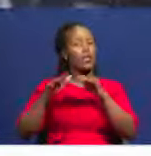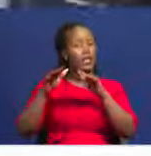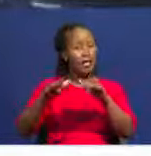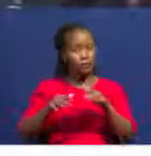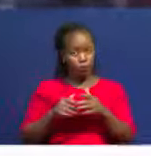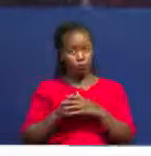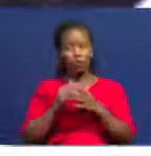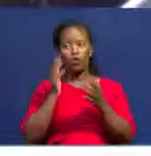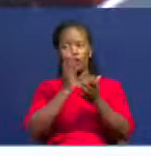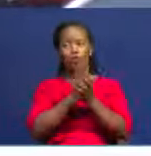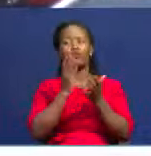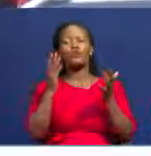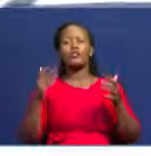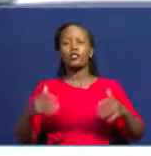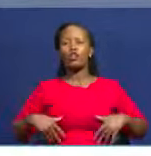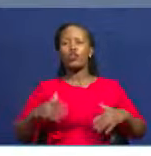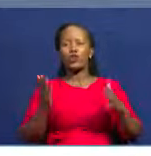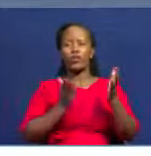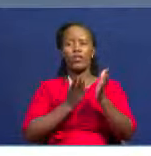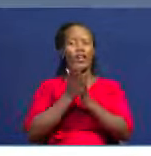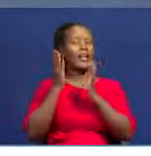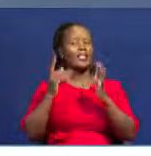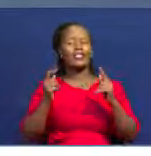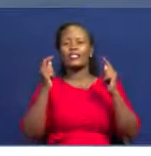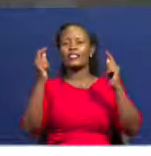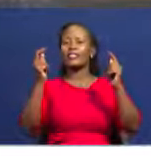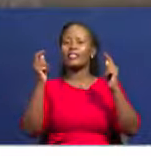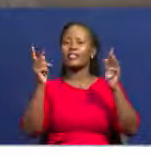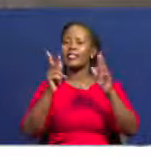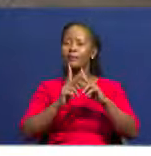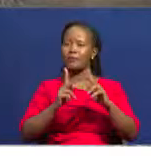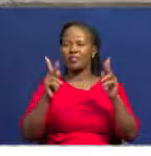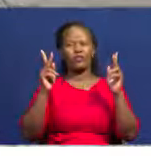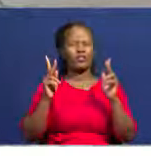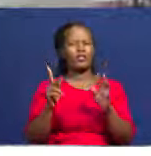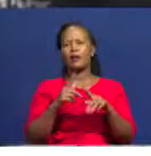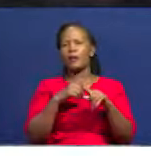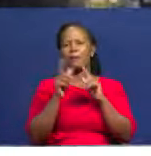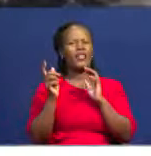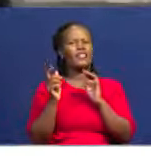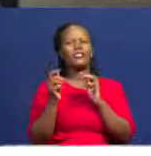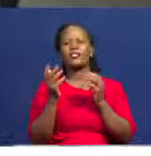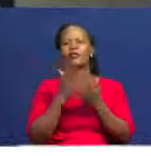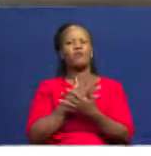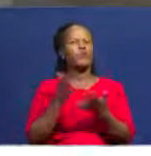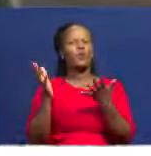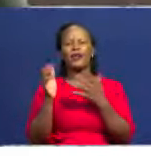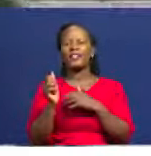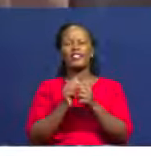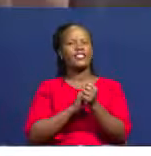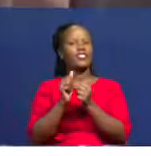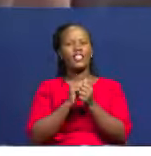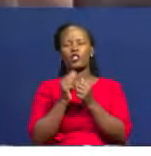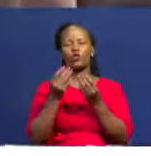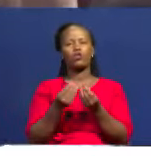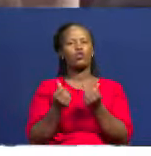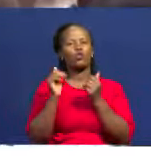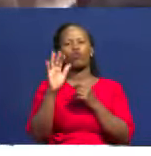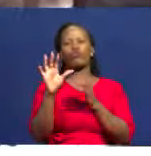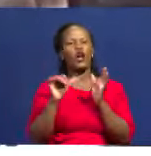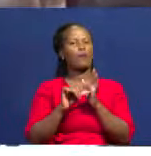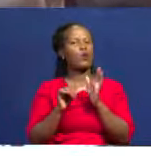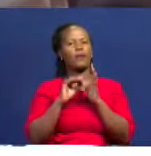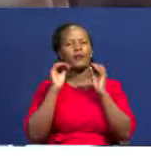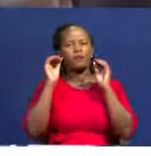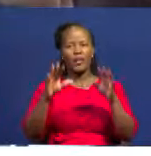licha ya vijana kuwa na haki ya kufanya maandamano ya amani, uharibifu wa mali hautatatua matakwa yao. Kitu mimi nataka ni